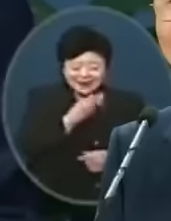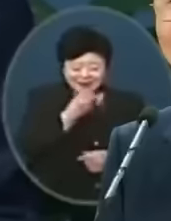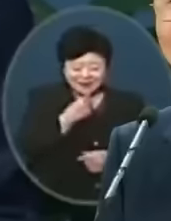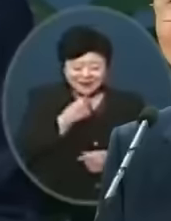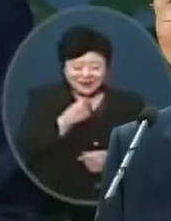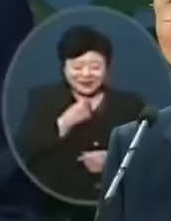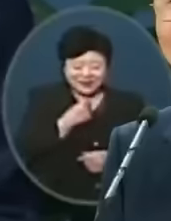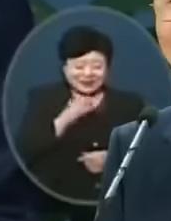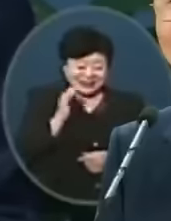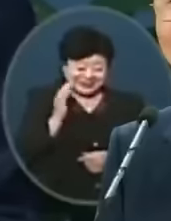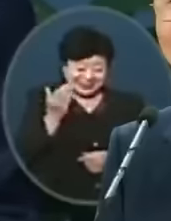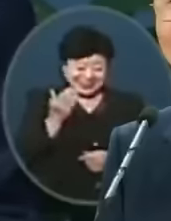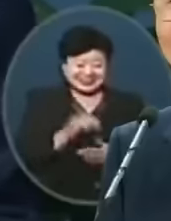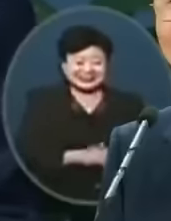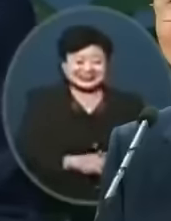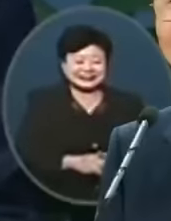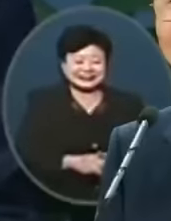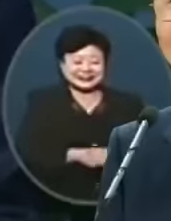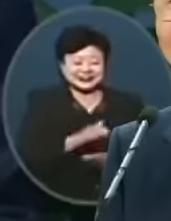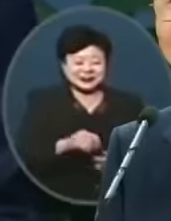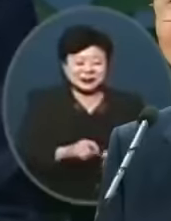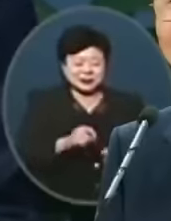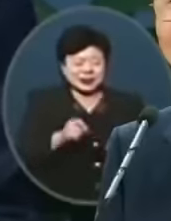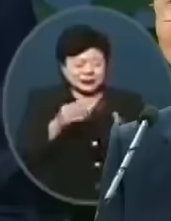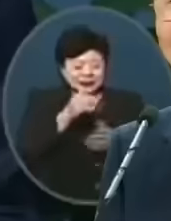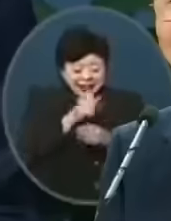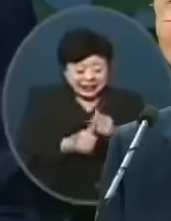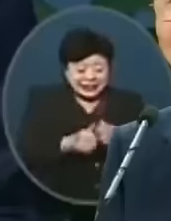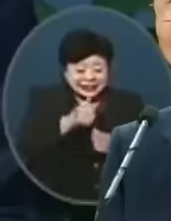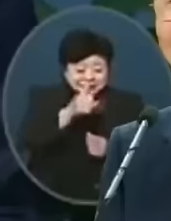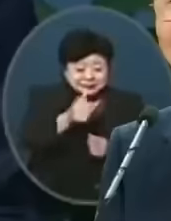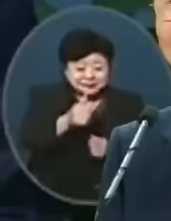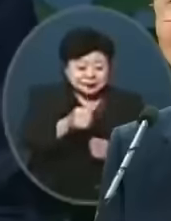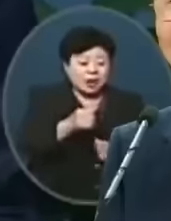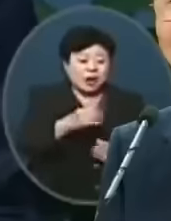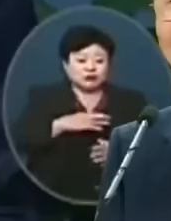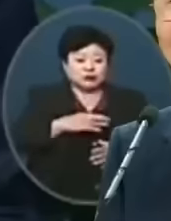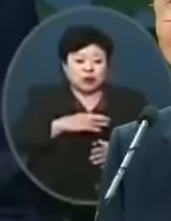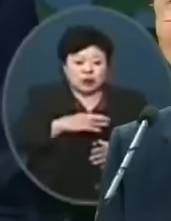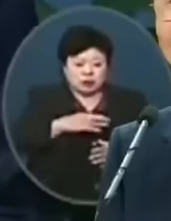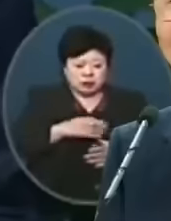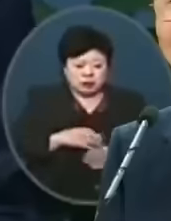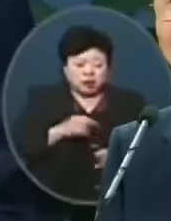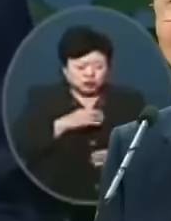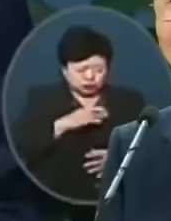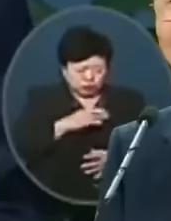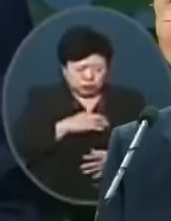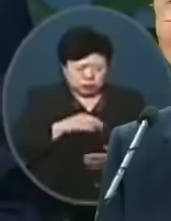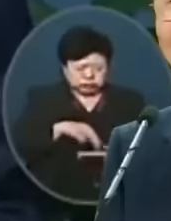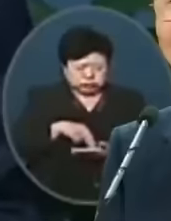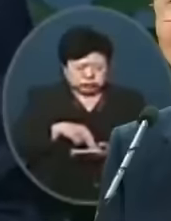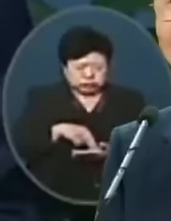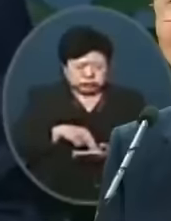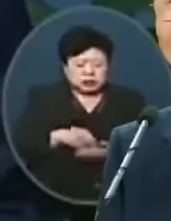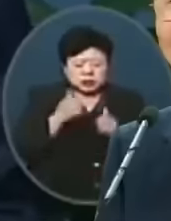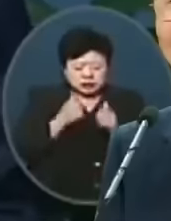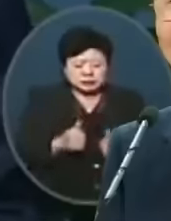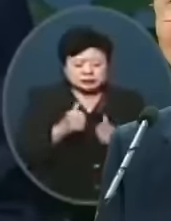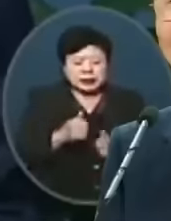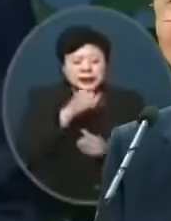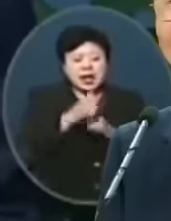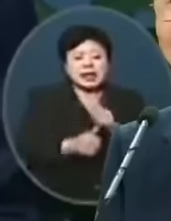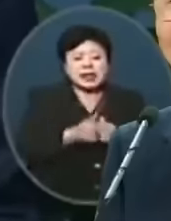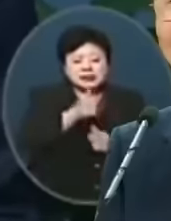것입니다. 우리는 오랫동안 하나님이라면 무서운 하나님, 두려운 하나님, 심판하시는